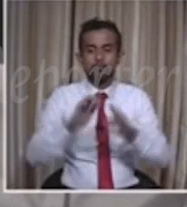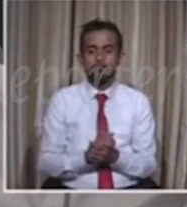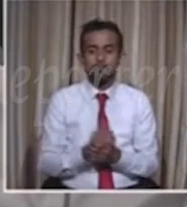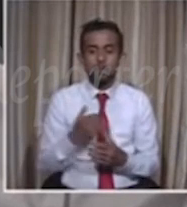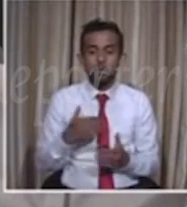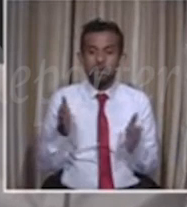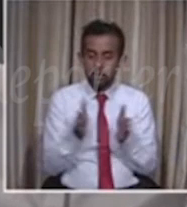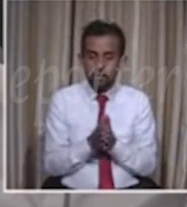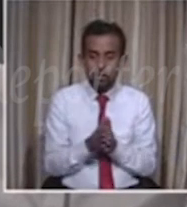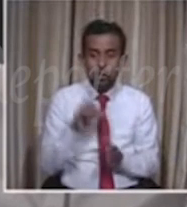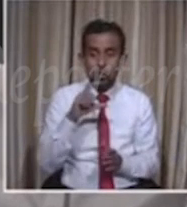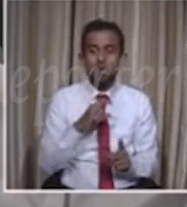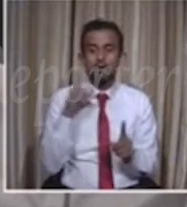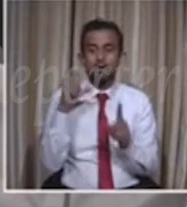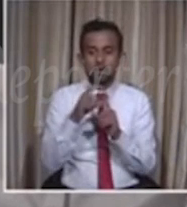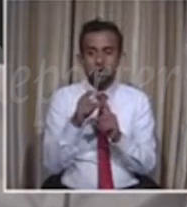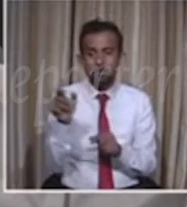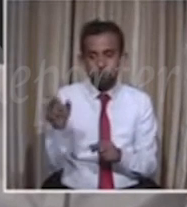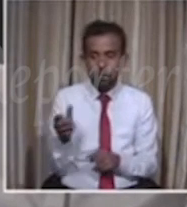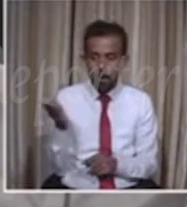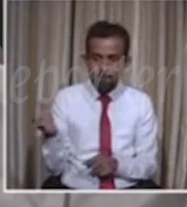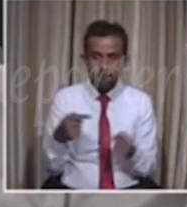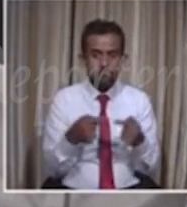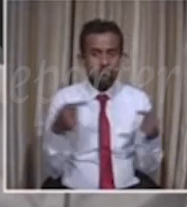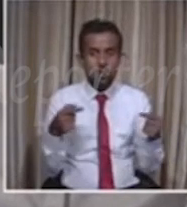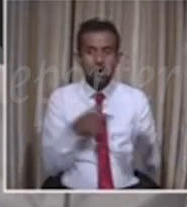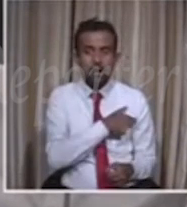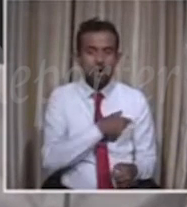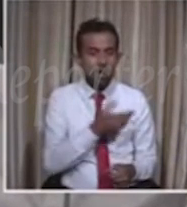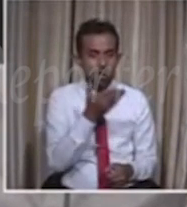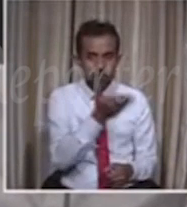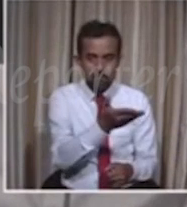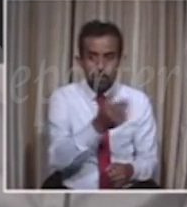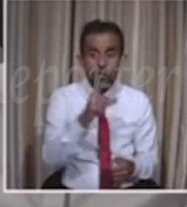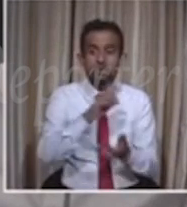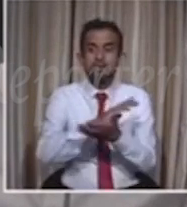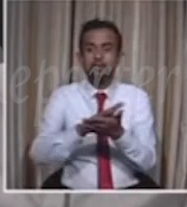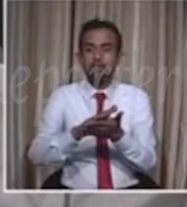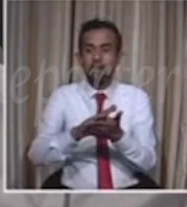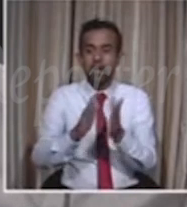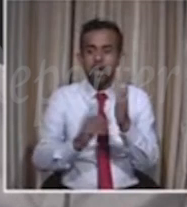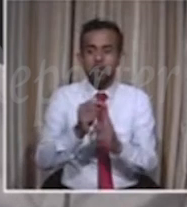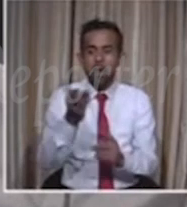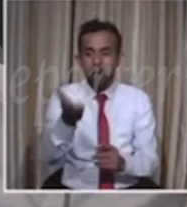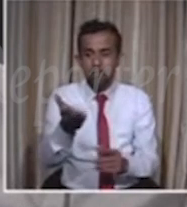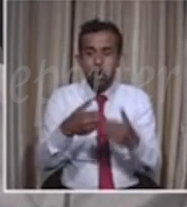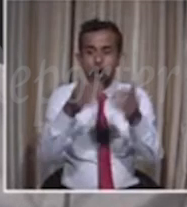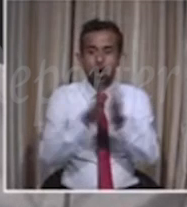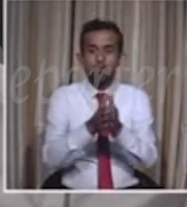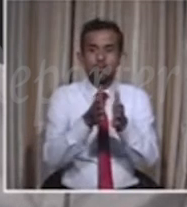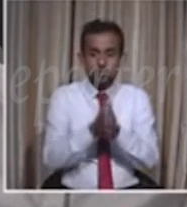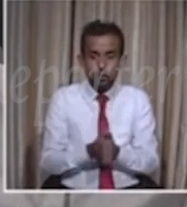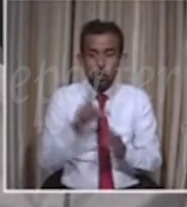වෙලා කොළඹ දිස්ත්‍රික්කයේ මෙතුමා ඉන්නවා විපක්ෂ නායකතුමා ඉන්නවා අපේ චම්පික රණවක ඇමතුමයින් අපි ඔක්කොම එකතු වෙලා මේ